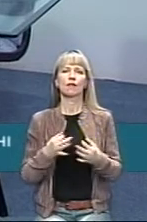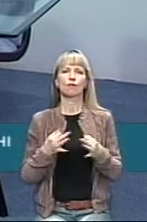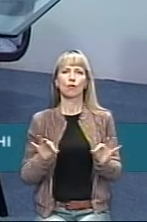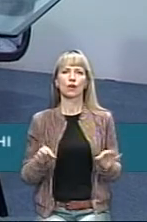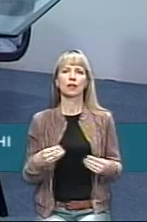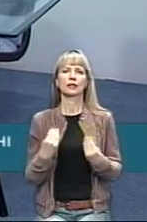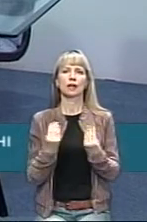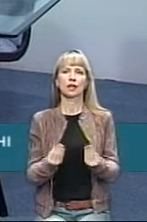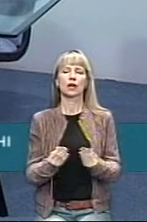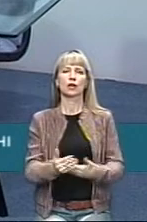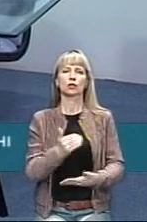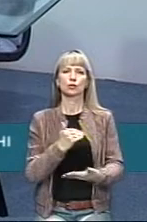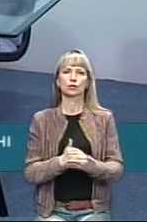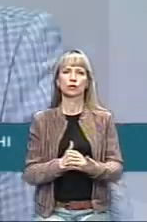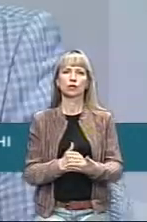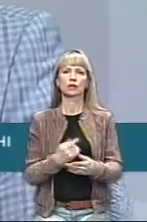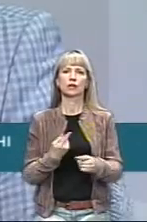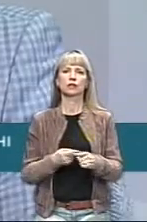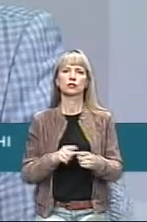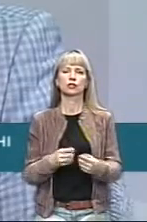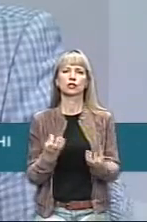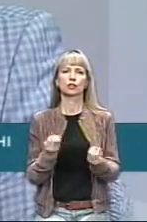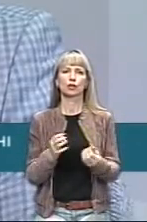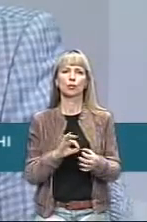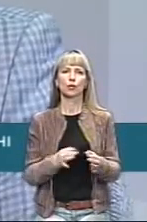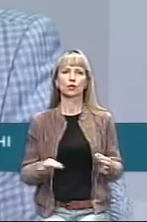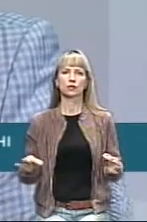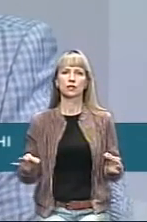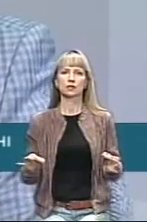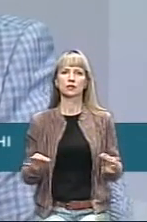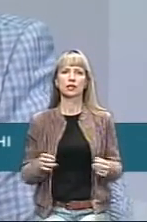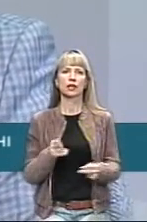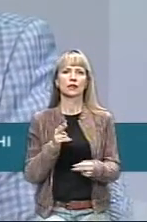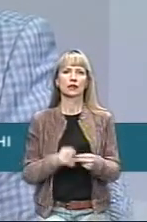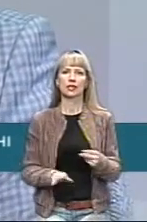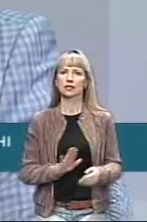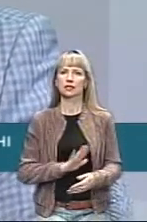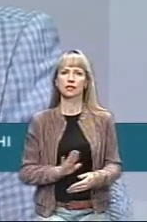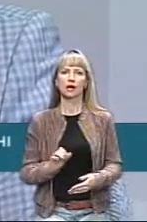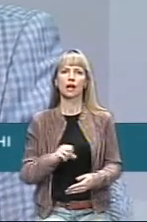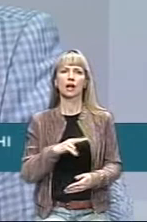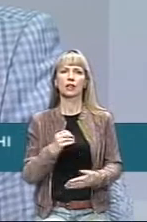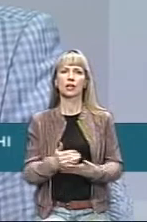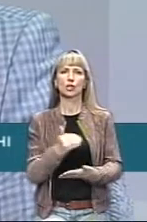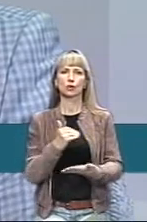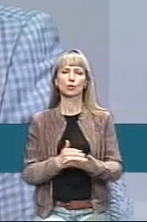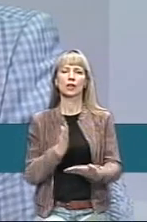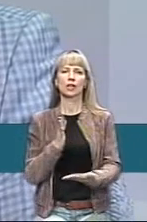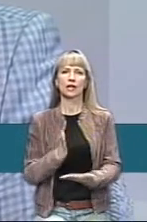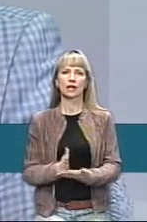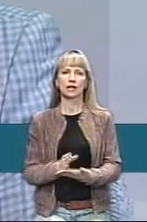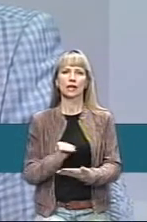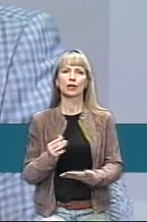дала результати. Це ще не, це процес. Цей процес не закінчений, але результат є,